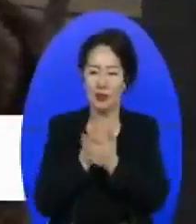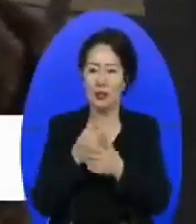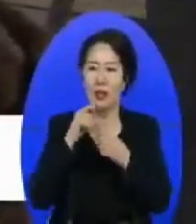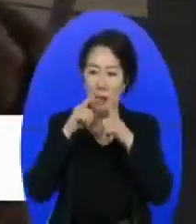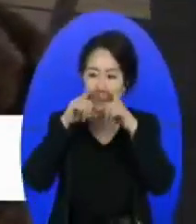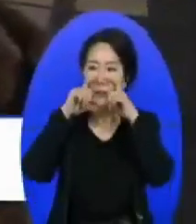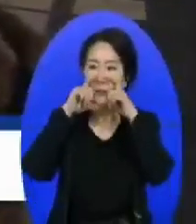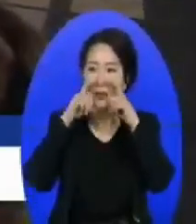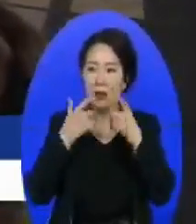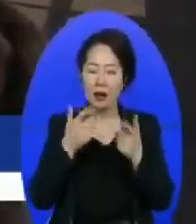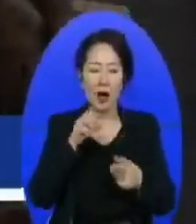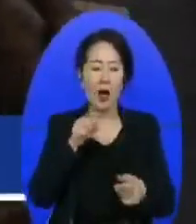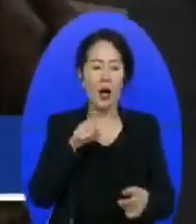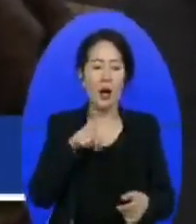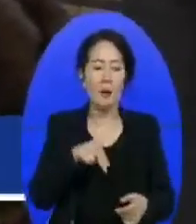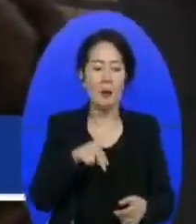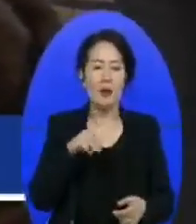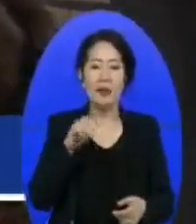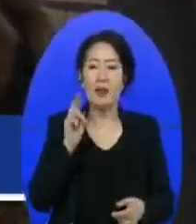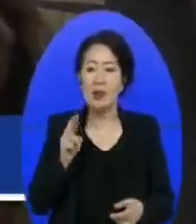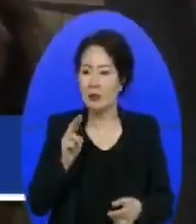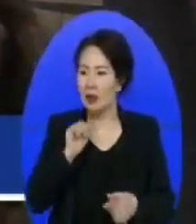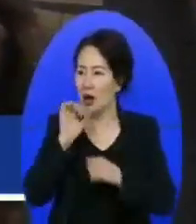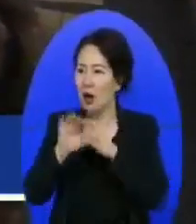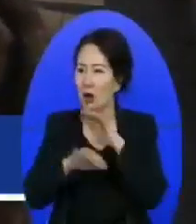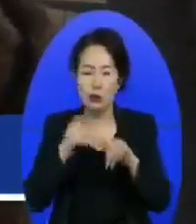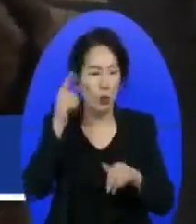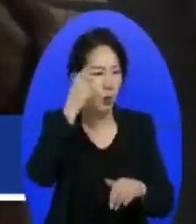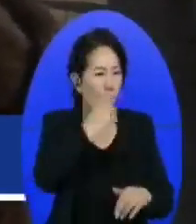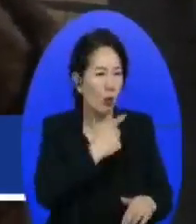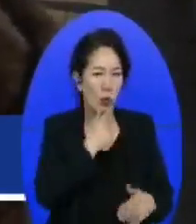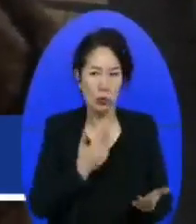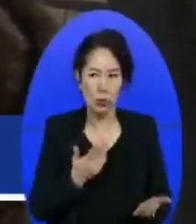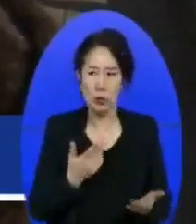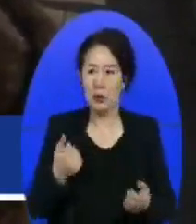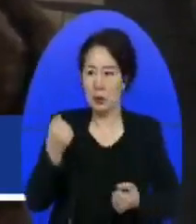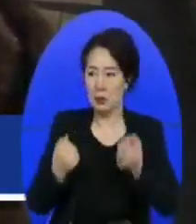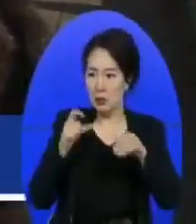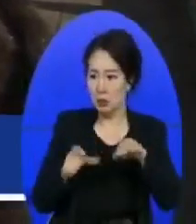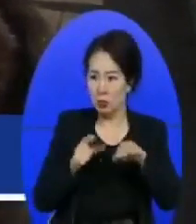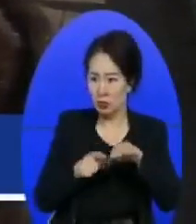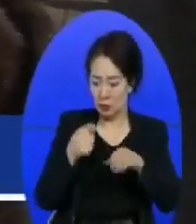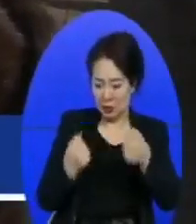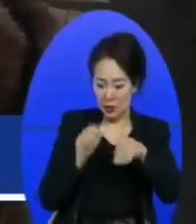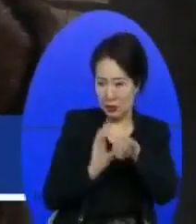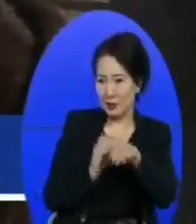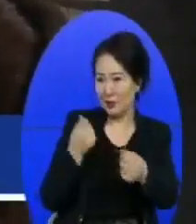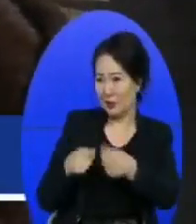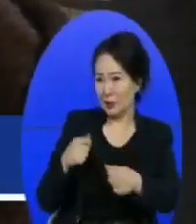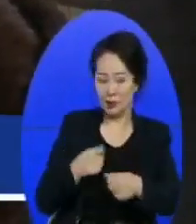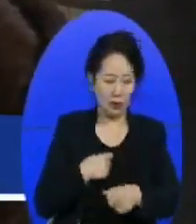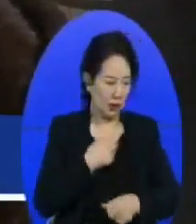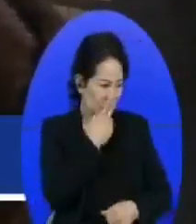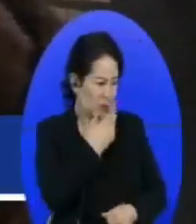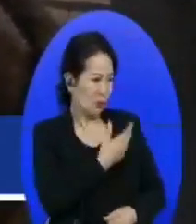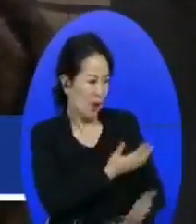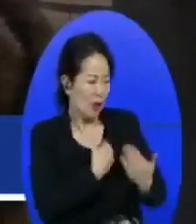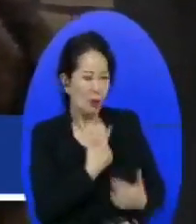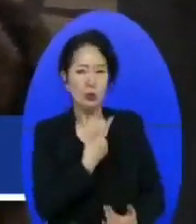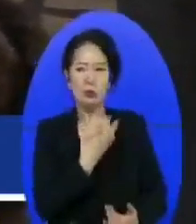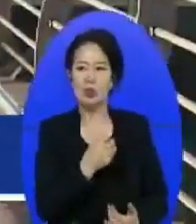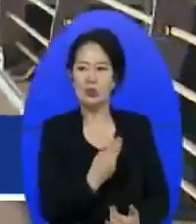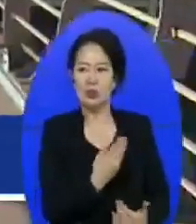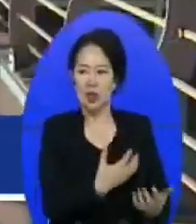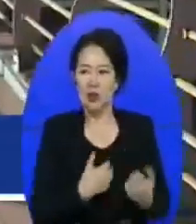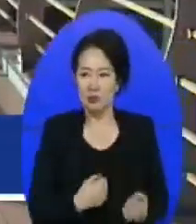хаалт ямар ч автихын сулдахгүй байгаа. Машинтай хүмүүс юу зарж ирсэн. Тэрнээс авсан. Тэрнээс би 150 авсан. Тэгэл тэрний